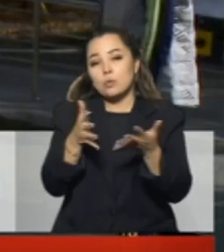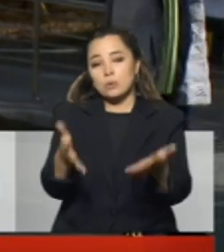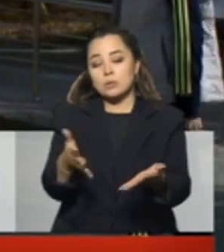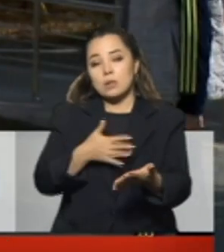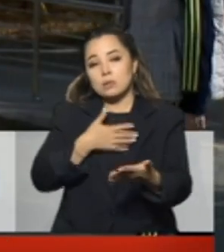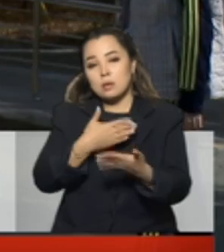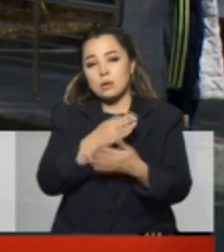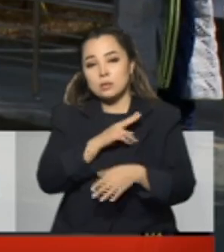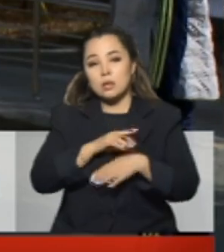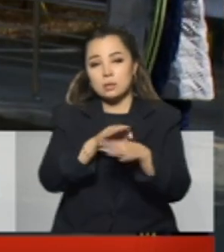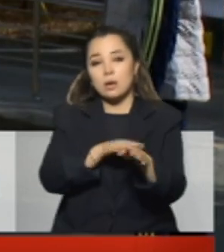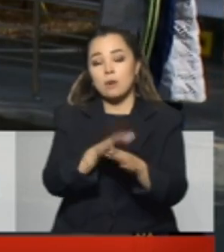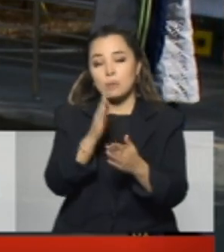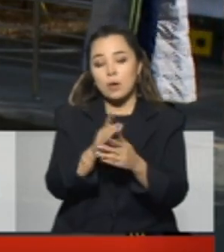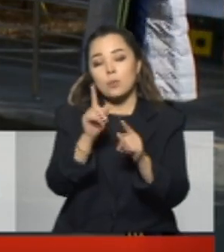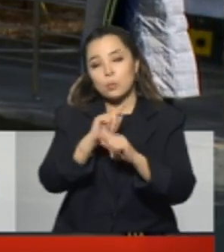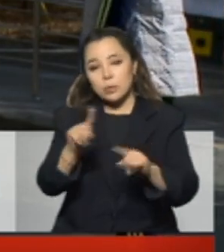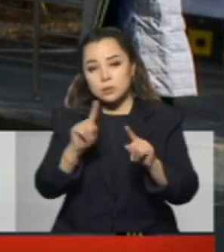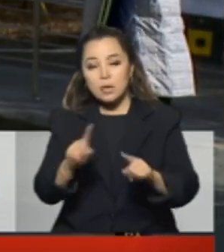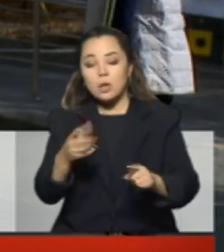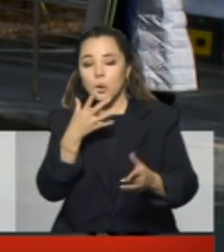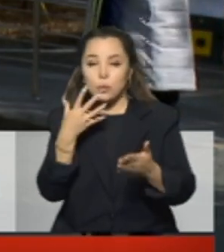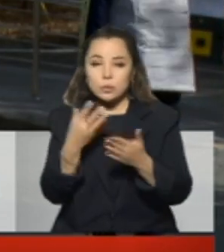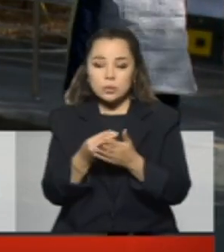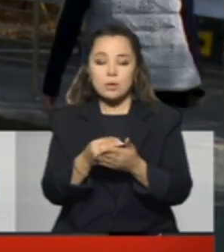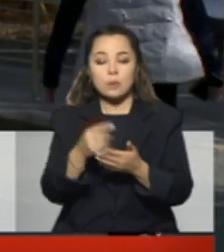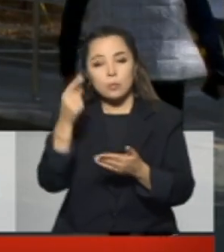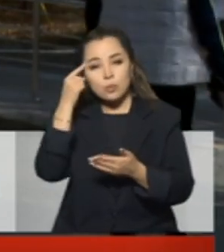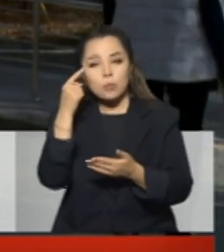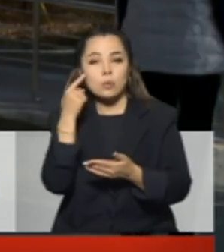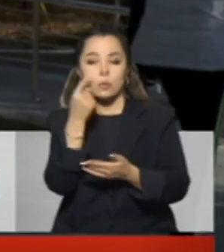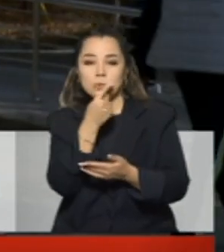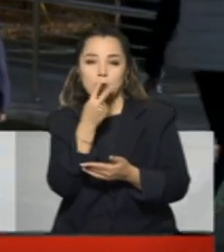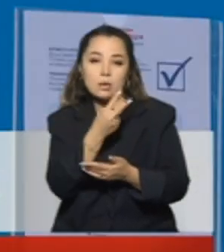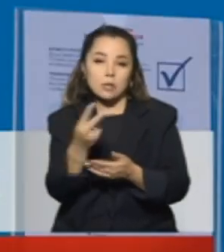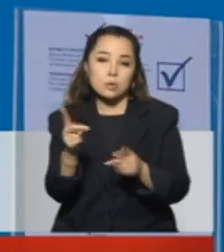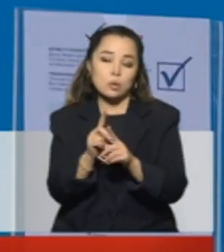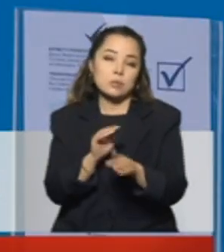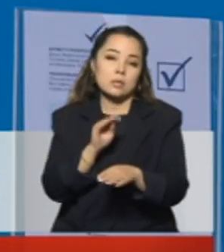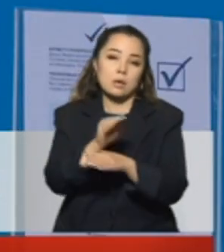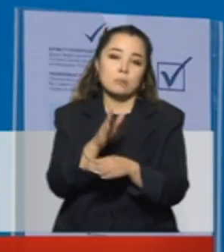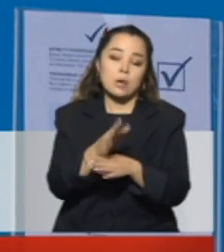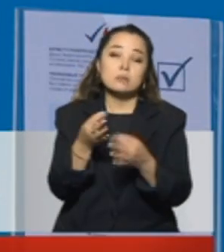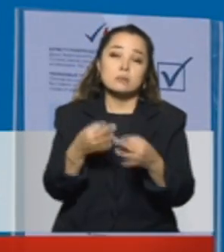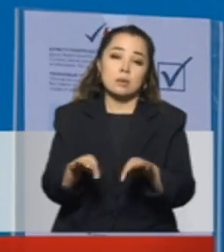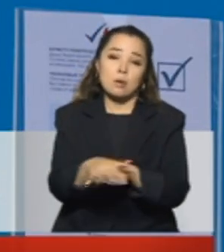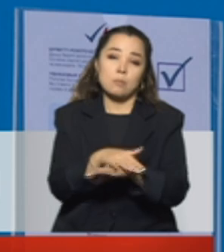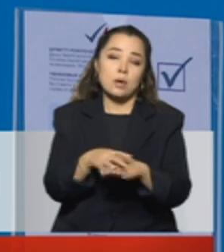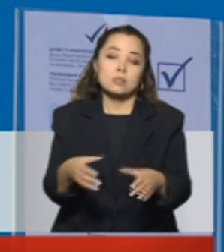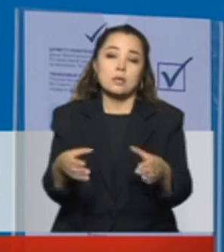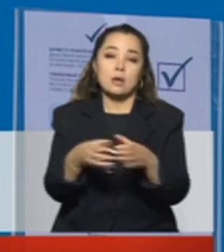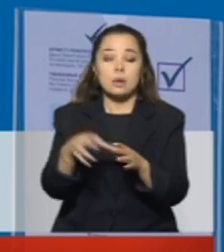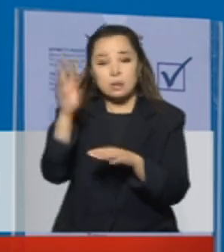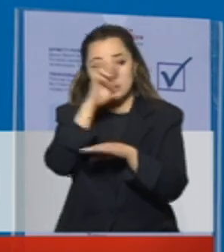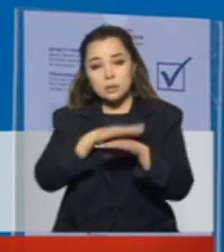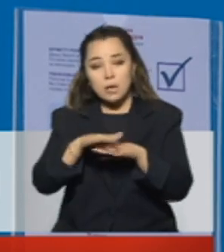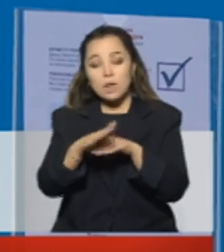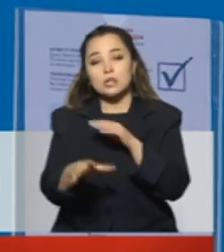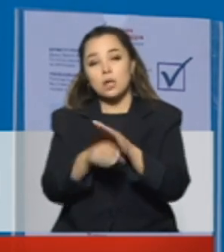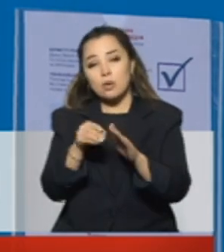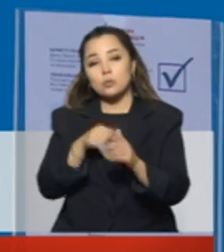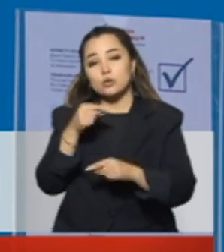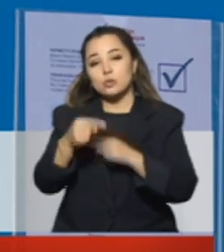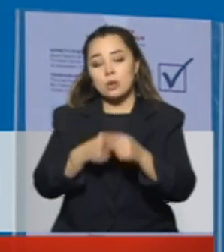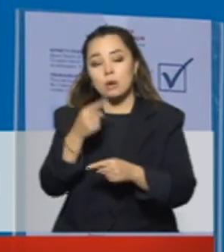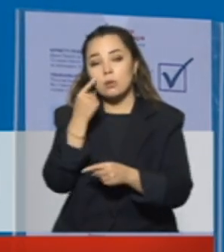болады, алдағы өзекті мәселеге өзіміздің ой көзқарасымызды тоғыстырып жатырмыз. Демократиялық елдерде осындай референдум арқылы халық